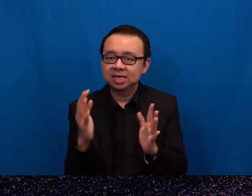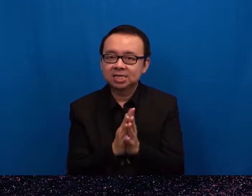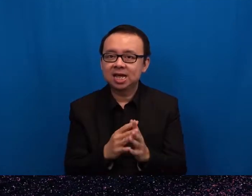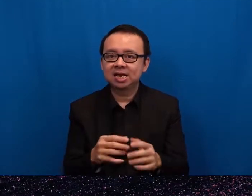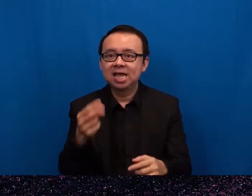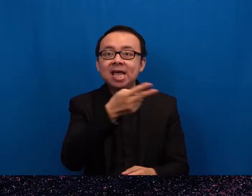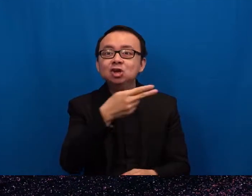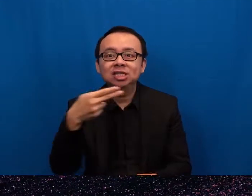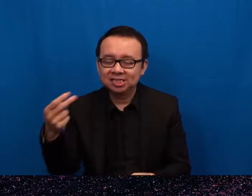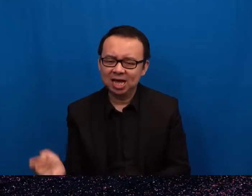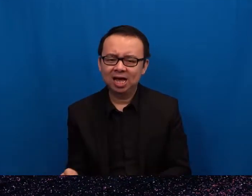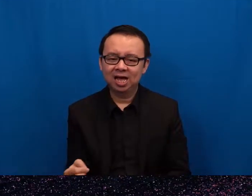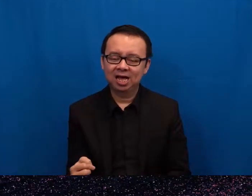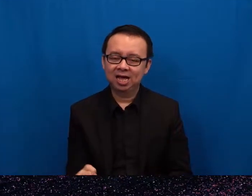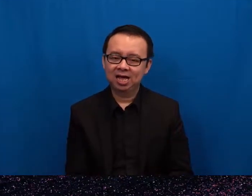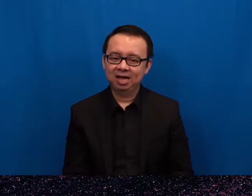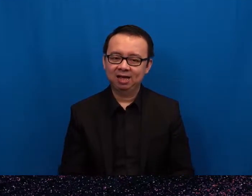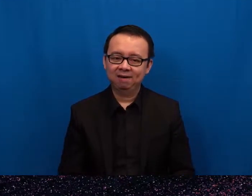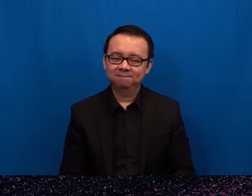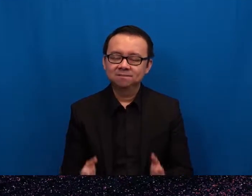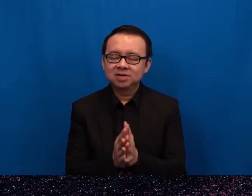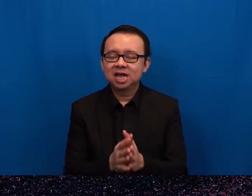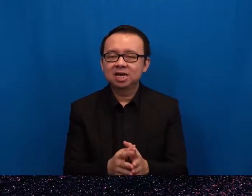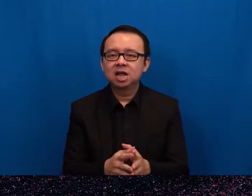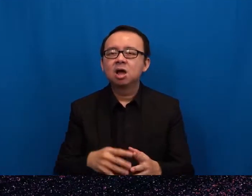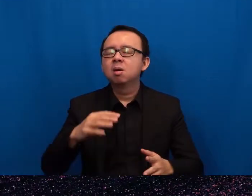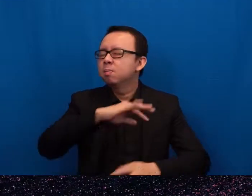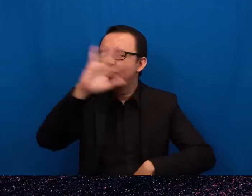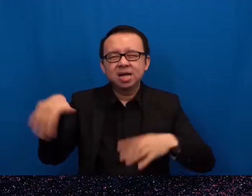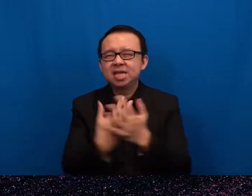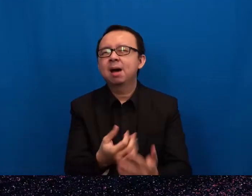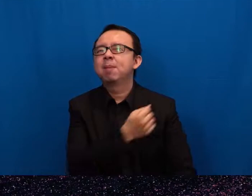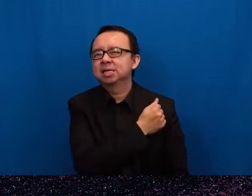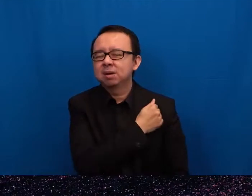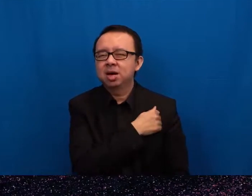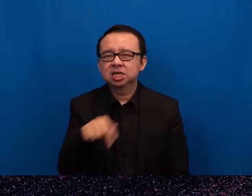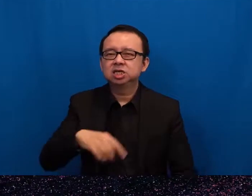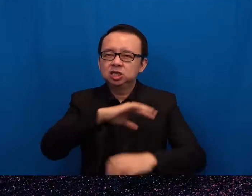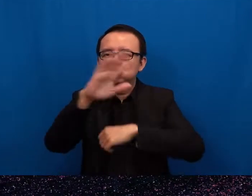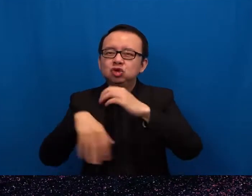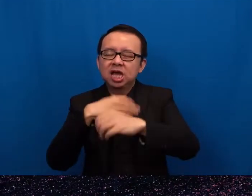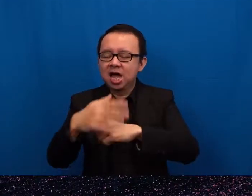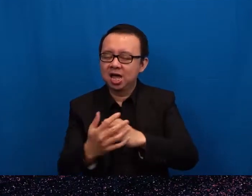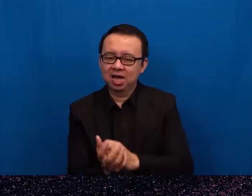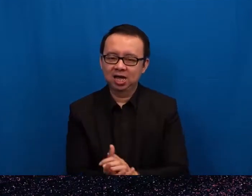ke citizen, mulai merambah dan mulai menyebar. Namanya ragi itu mempengaruhi